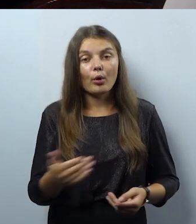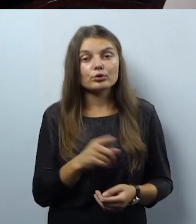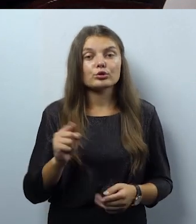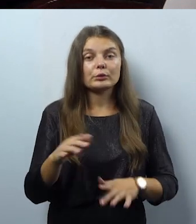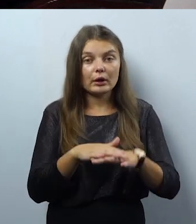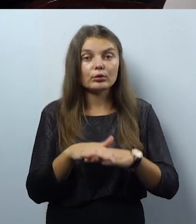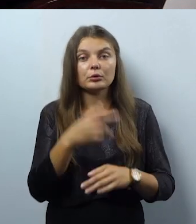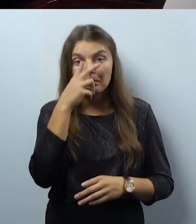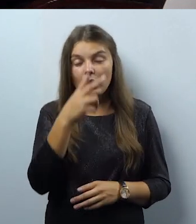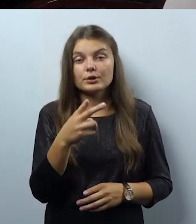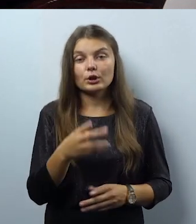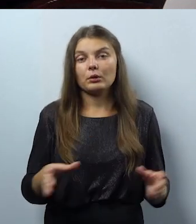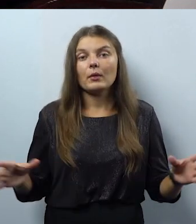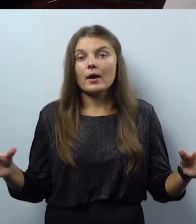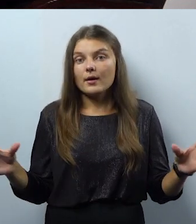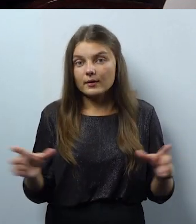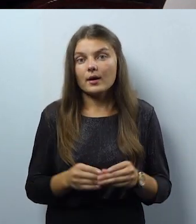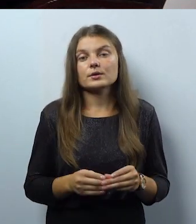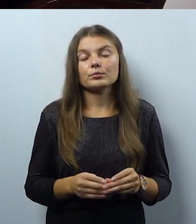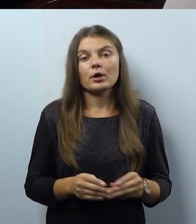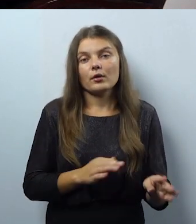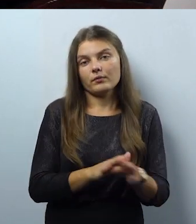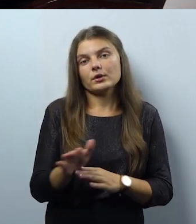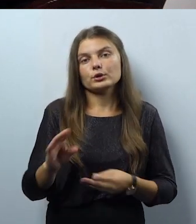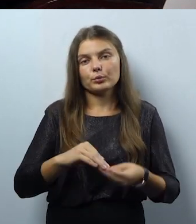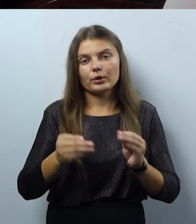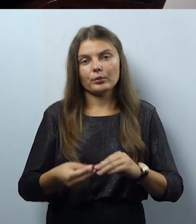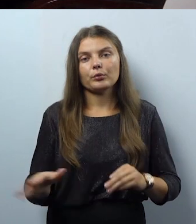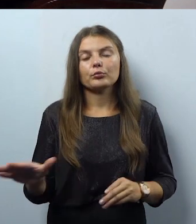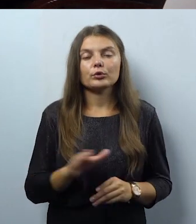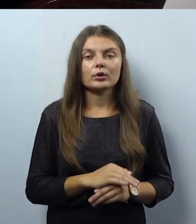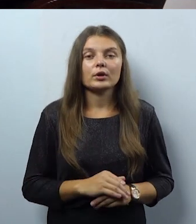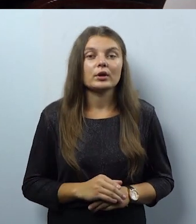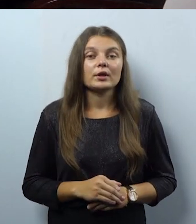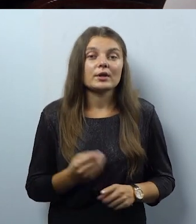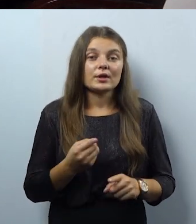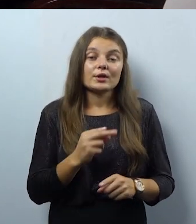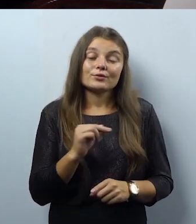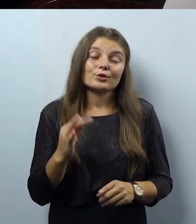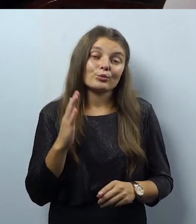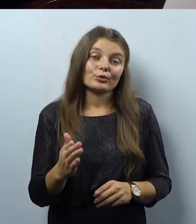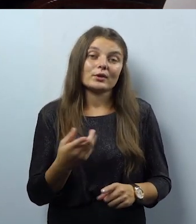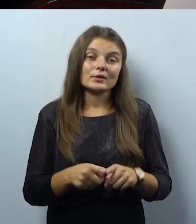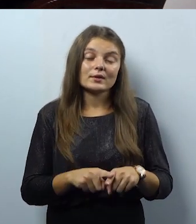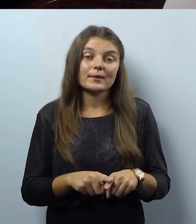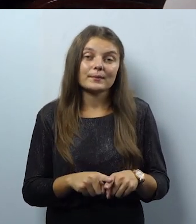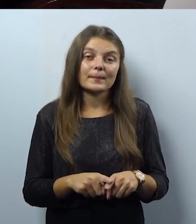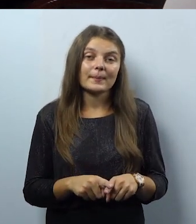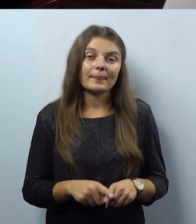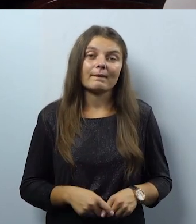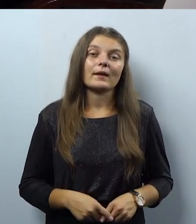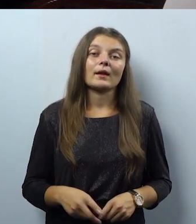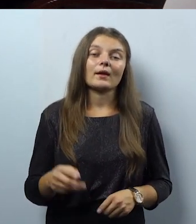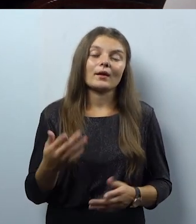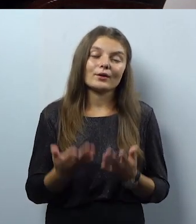з керівниками підприємства ці питання вирішувати. Я це так бачу. Чи вдасться нам це зробити? Якщо є бажання, все можна